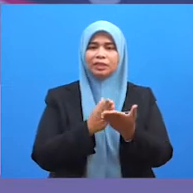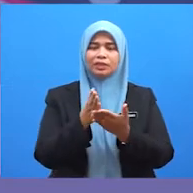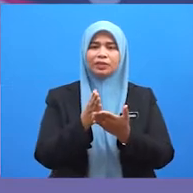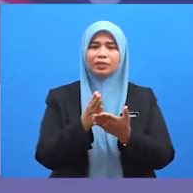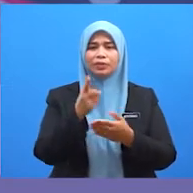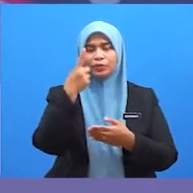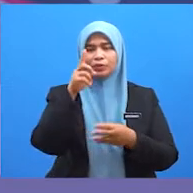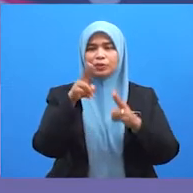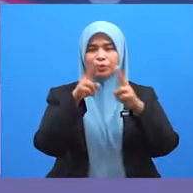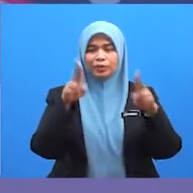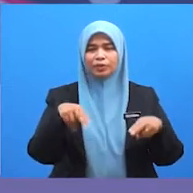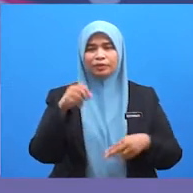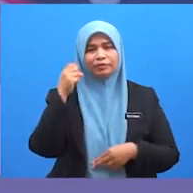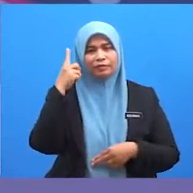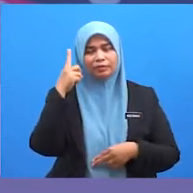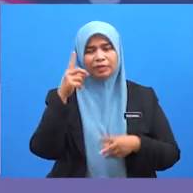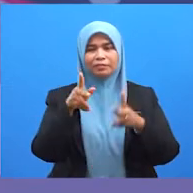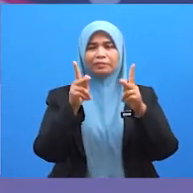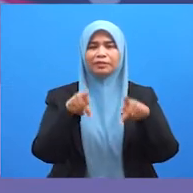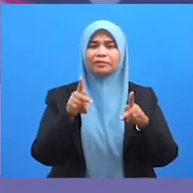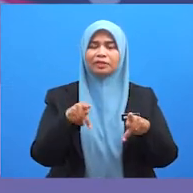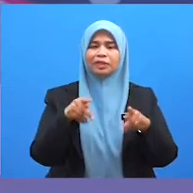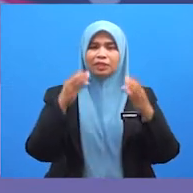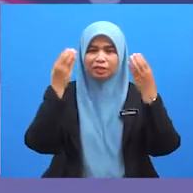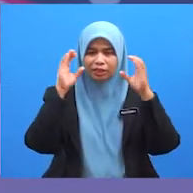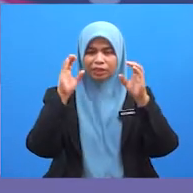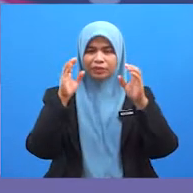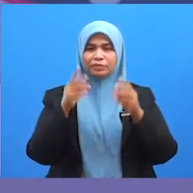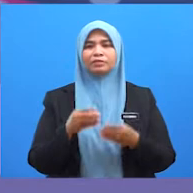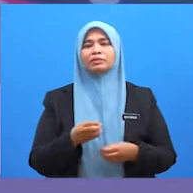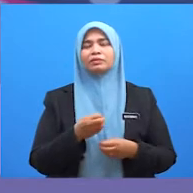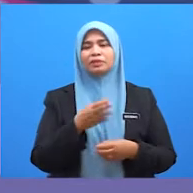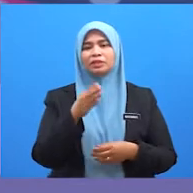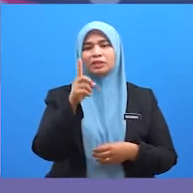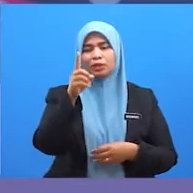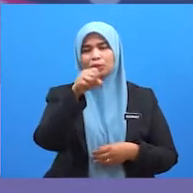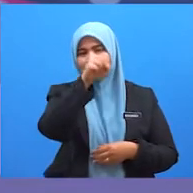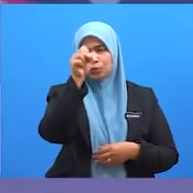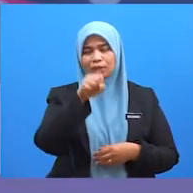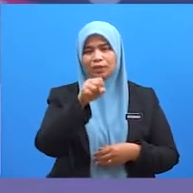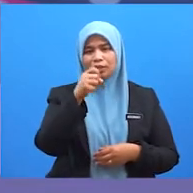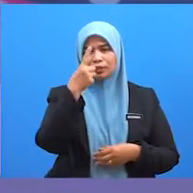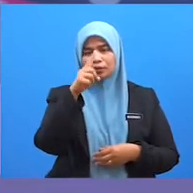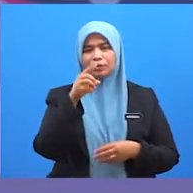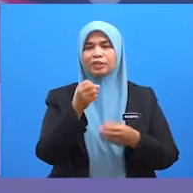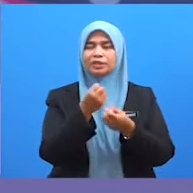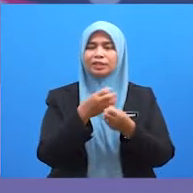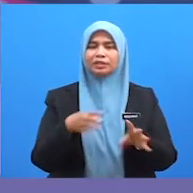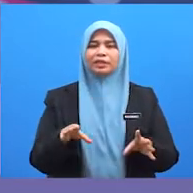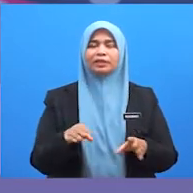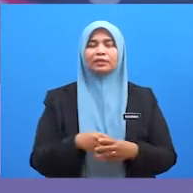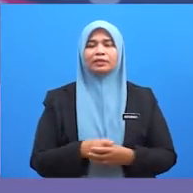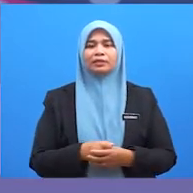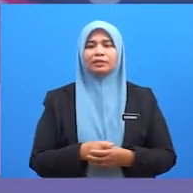Seterusnya, untuk menguji kefahaman pelajar-pelajar, cikgu kemukakan satu soalan untuk